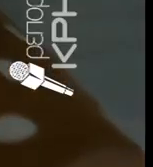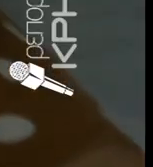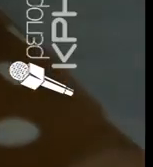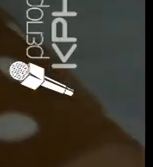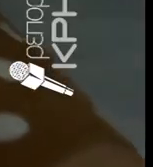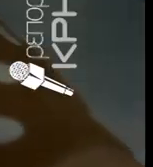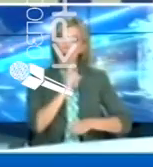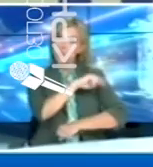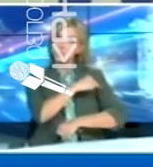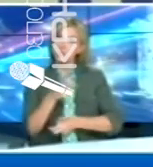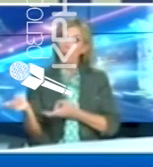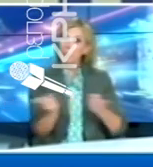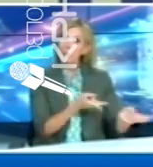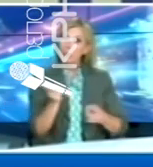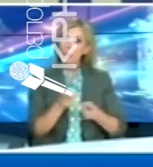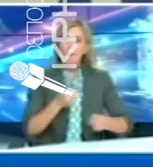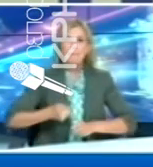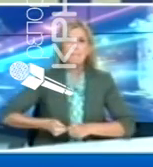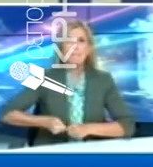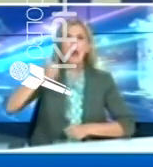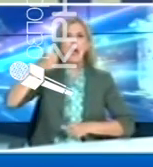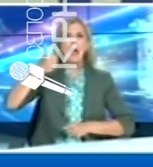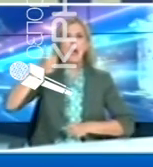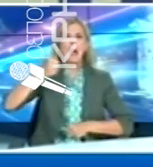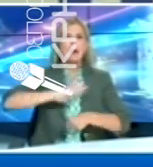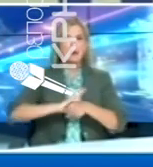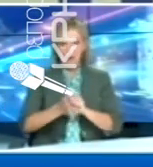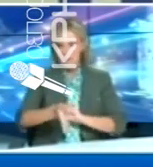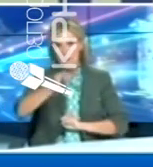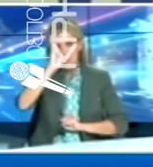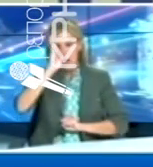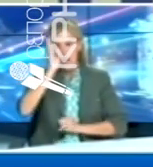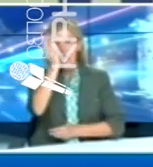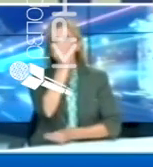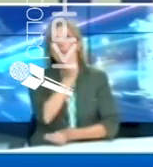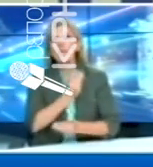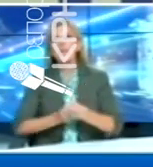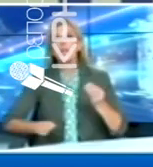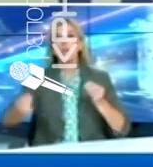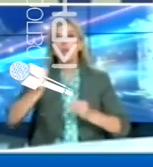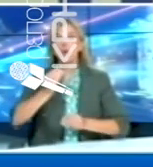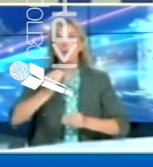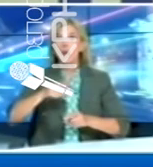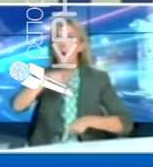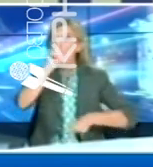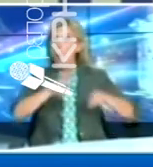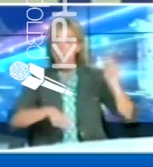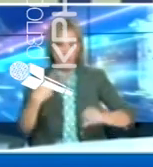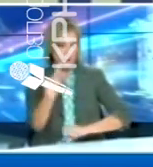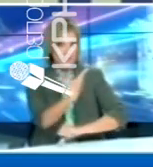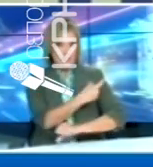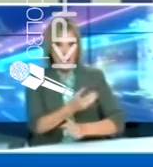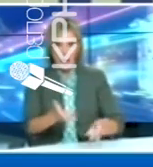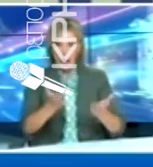Υπουργείο έκανε λόγο για πανδημία ανεμβολίαστων. Τα δεδομένα από τις νοσηλίες των δύο τελευταίων μηνών δείχνουν